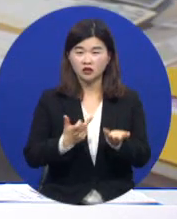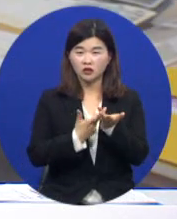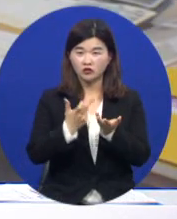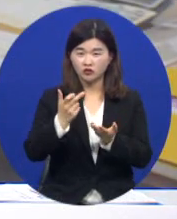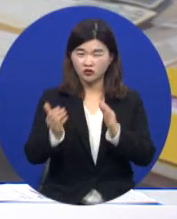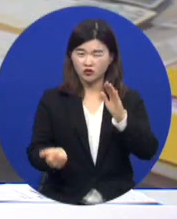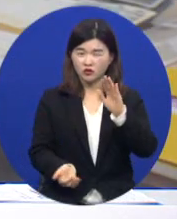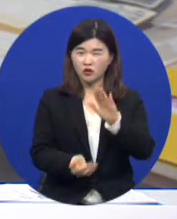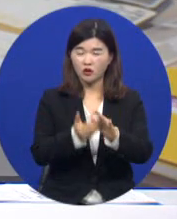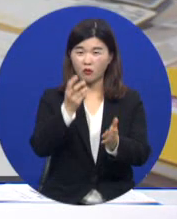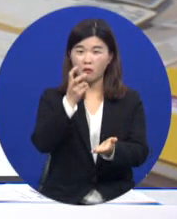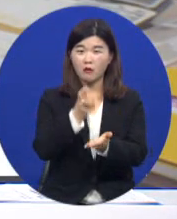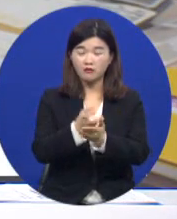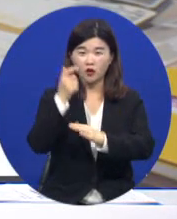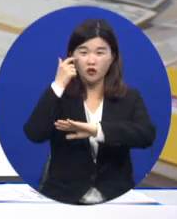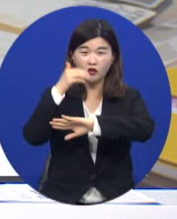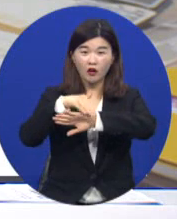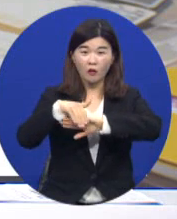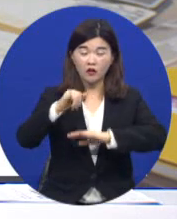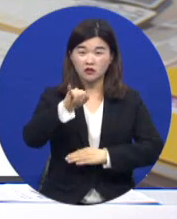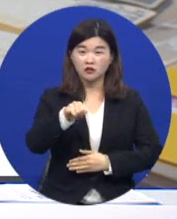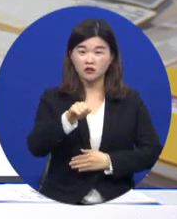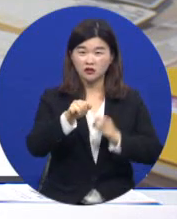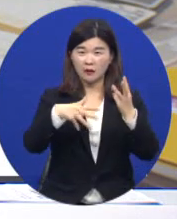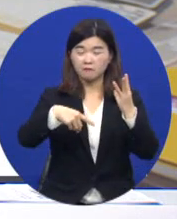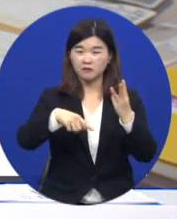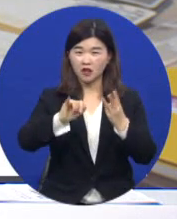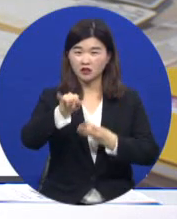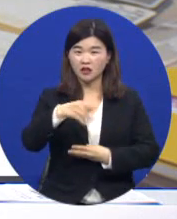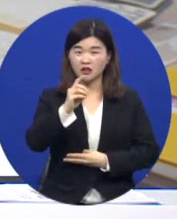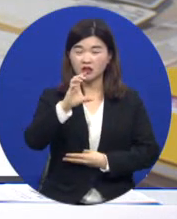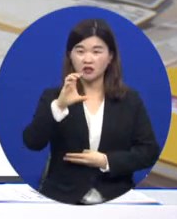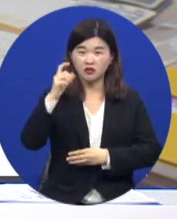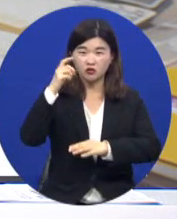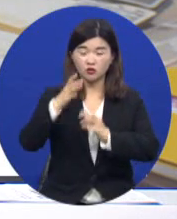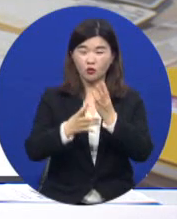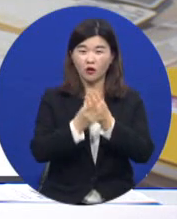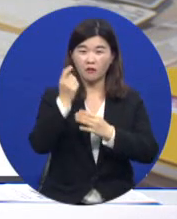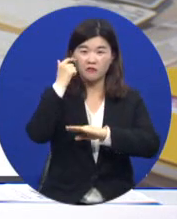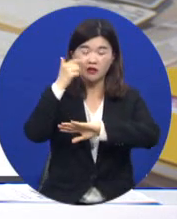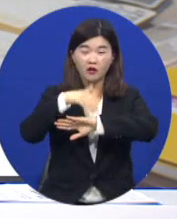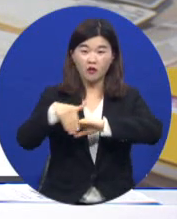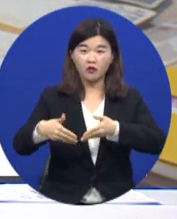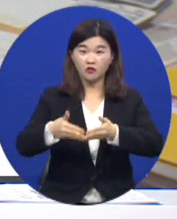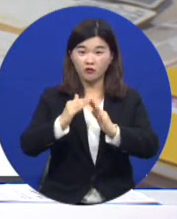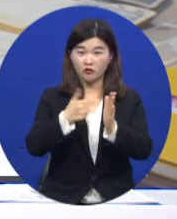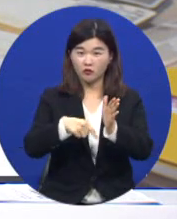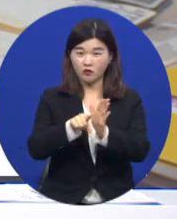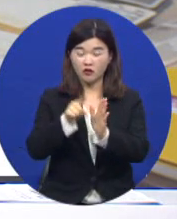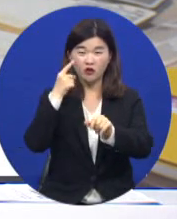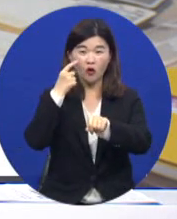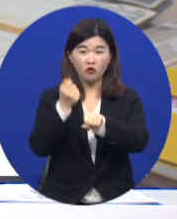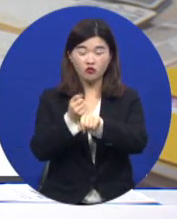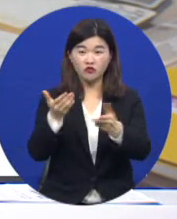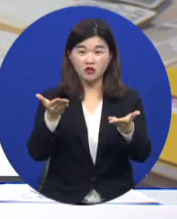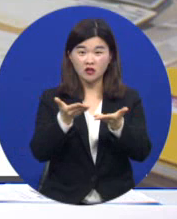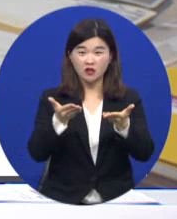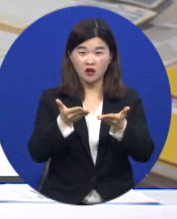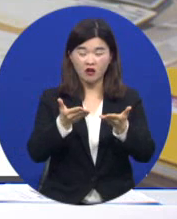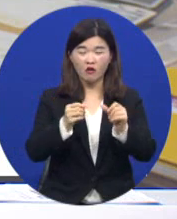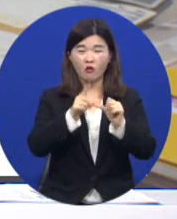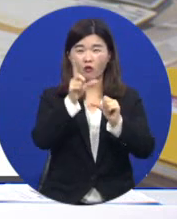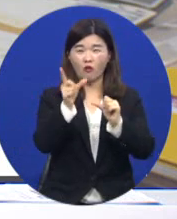제주의 최상위 법정계획인 제3차 제주국제자유도시 종합계획 수립을 위한 연구 용역이